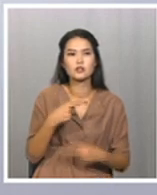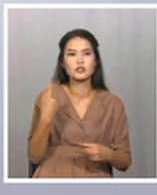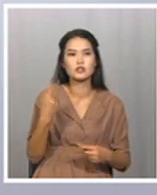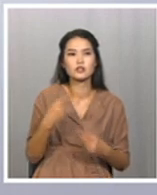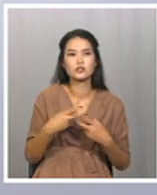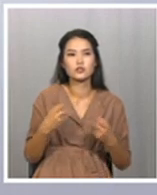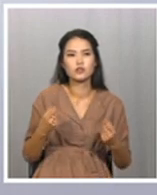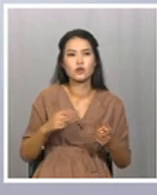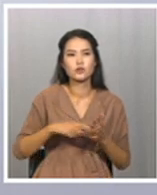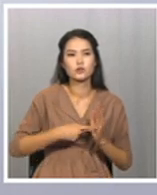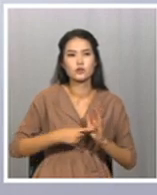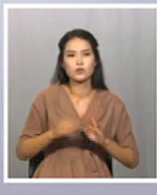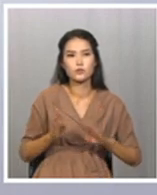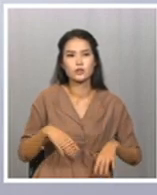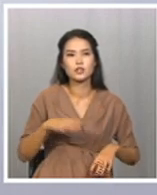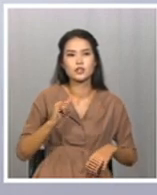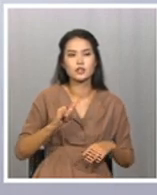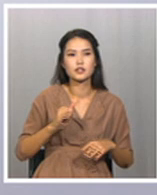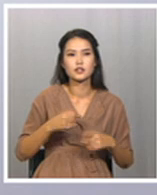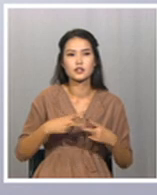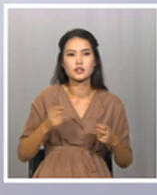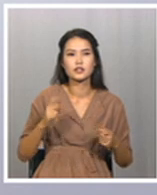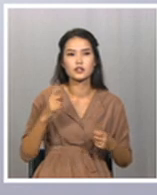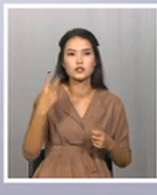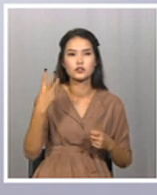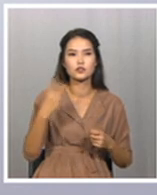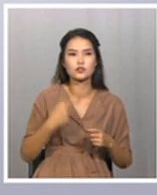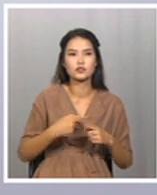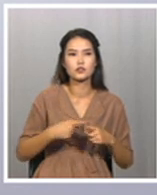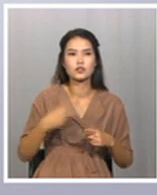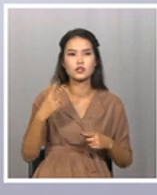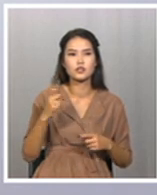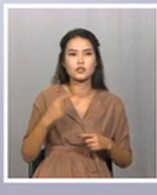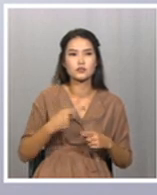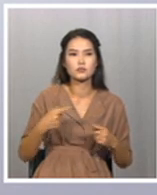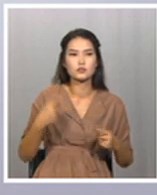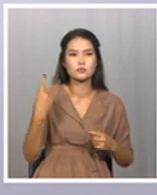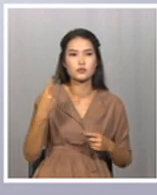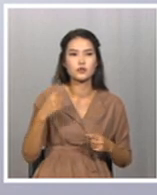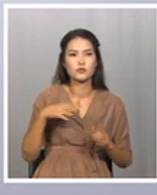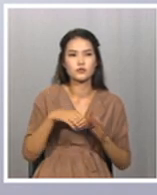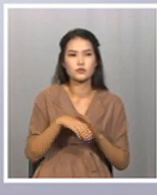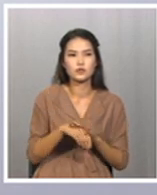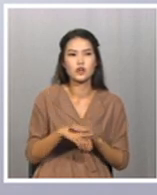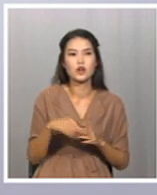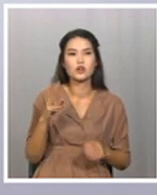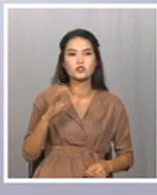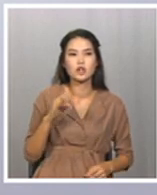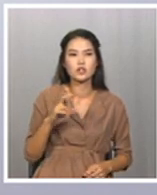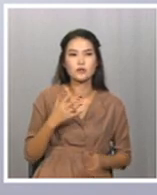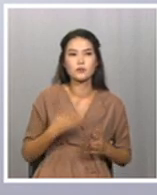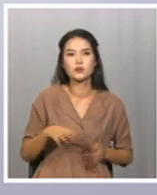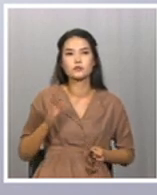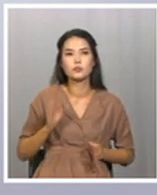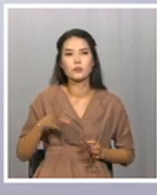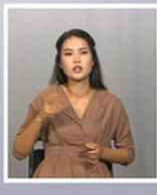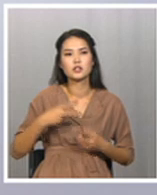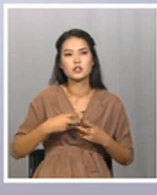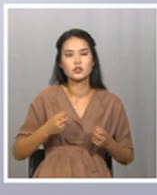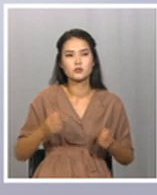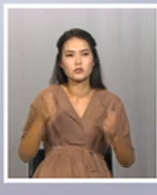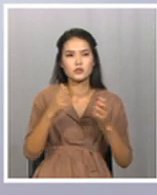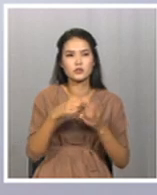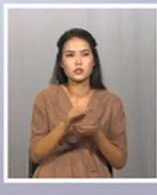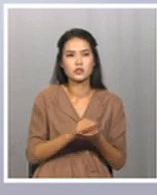тең нүктеде өтетін y тең x куб қосылған 2x минус 1 функциясының жанамасы мен нормал теңдеуін